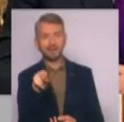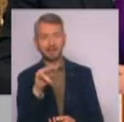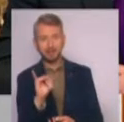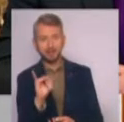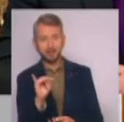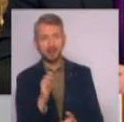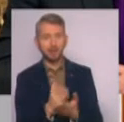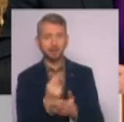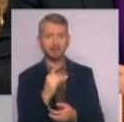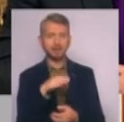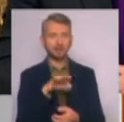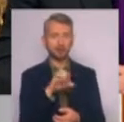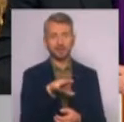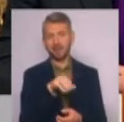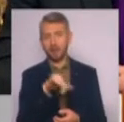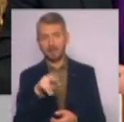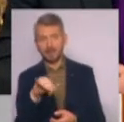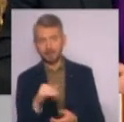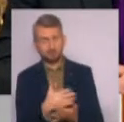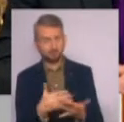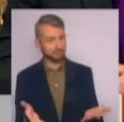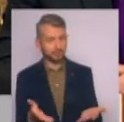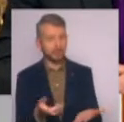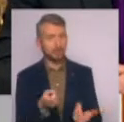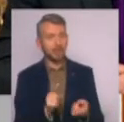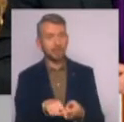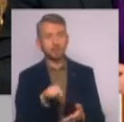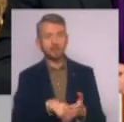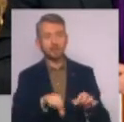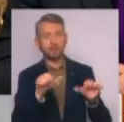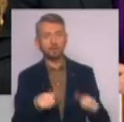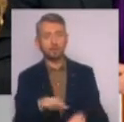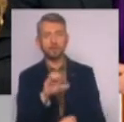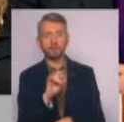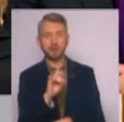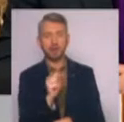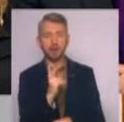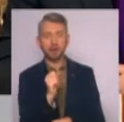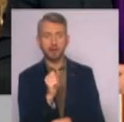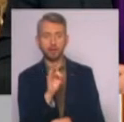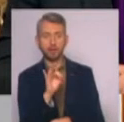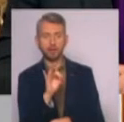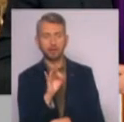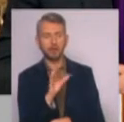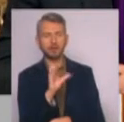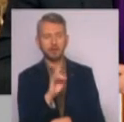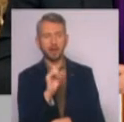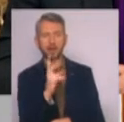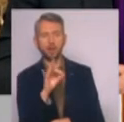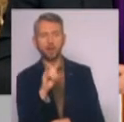є цитостатики. В залежності від форми саркоїдозу,